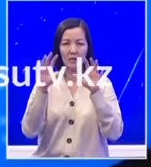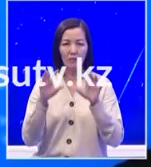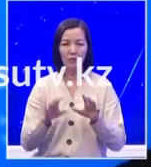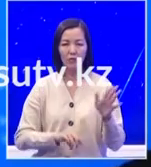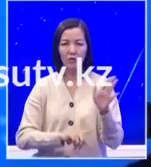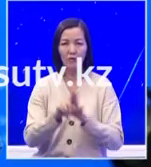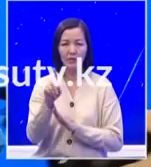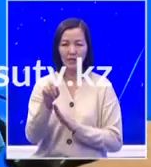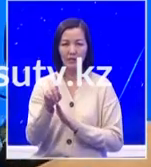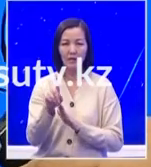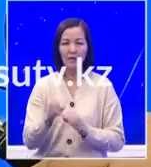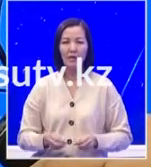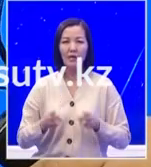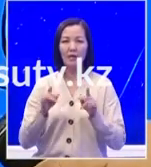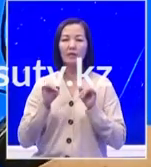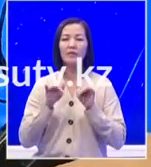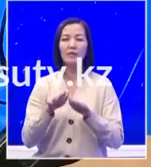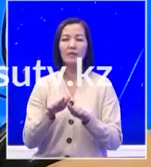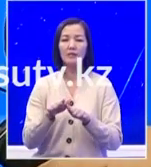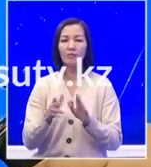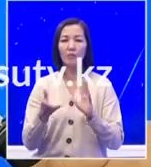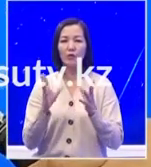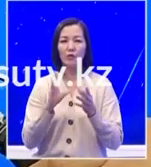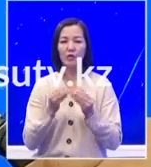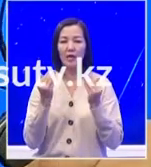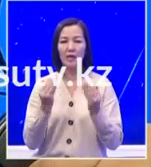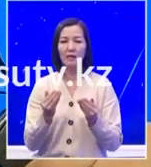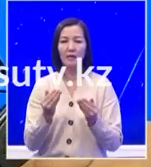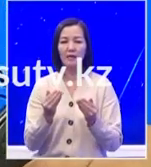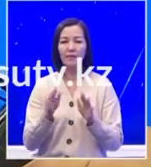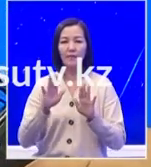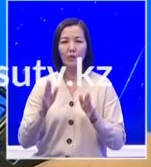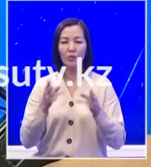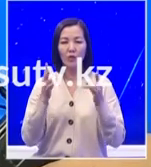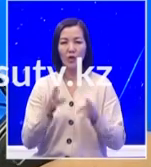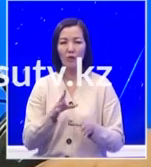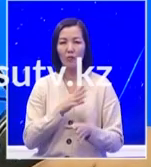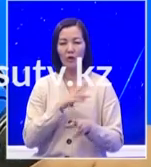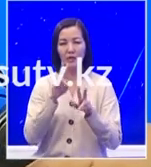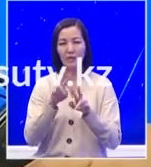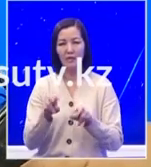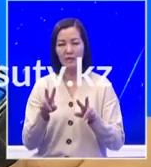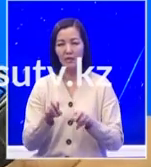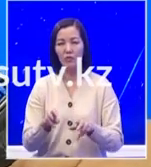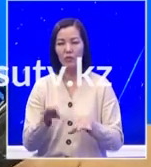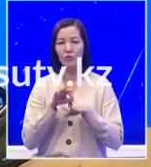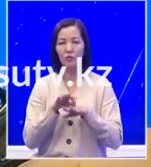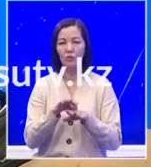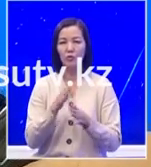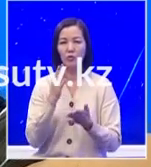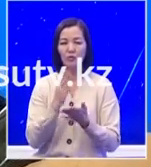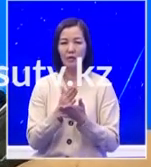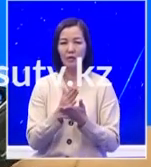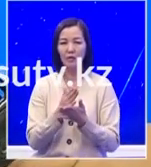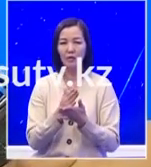басталды. Қылмыстық іс бойынша әлі де оқиға болған жерді қарау жұмыстар жүргізіліп